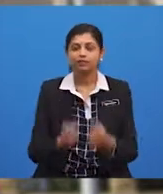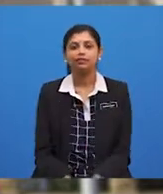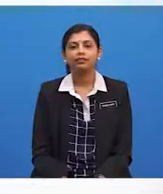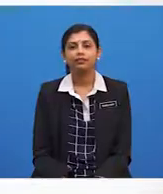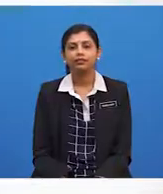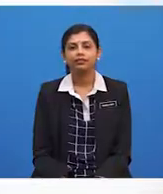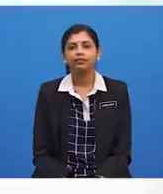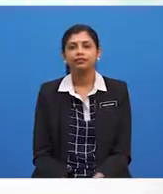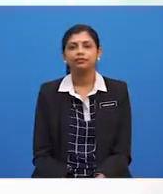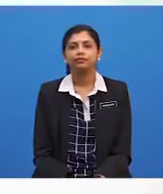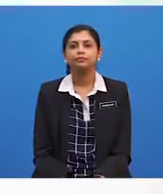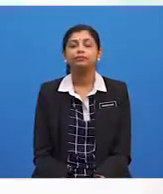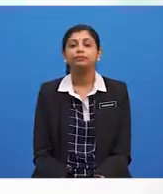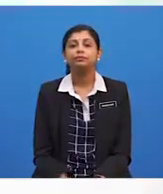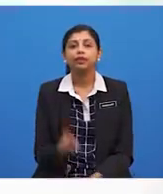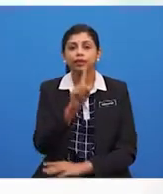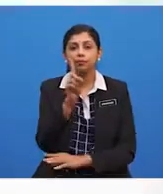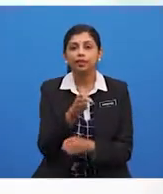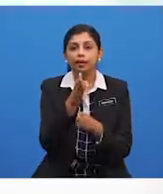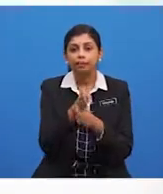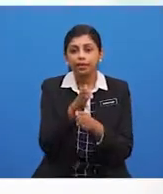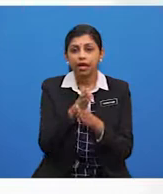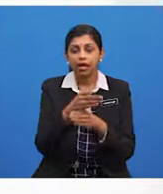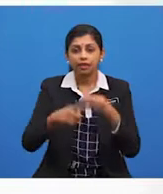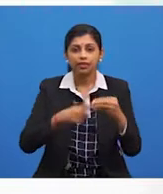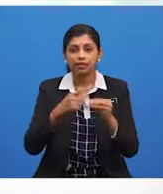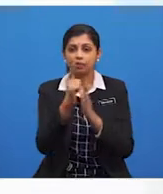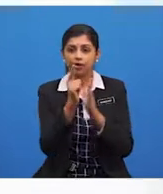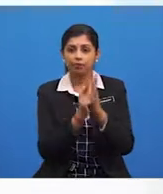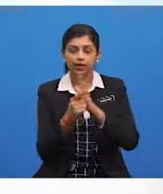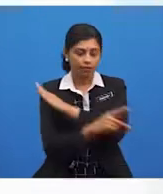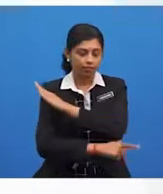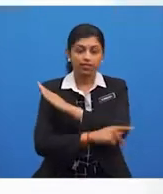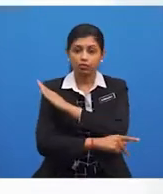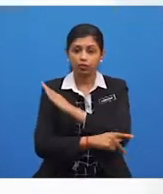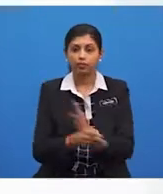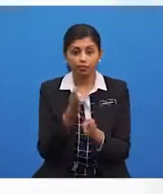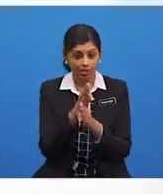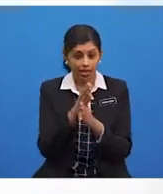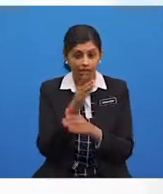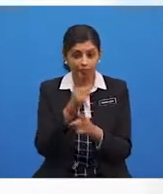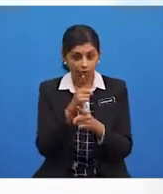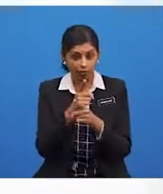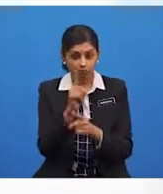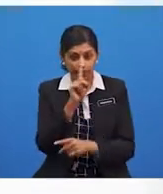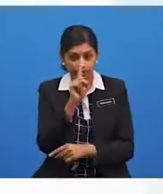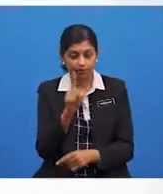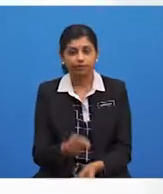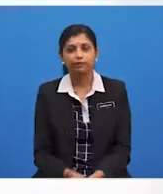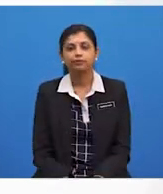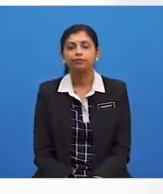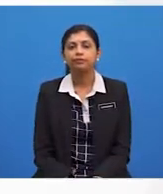pula. Yang manakah pernyataan yang benar tentang Perlembagaan Persekutuan?